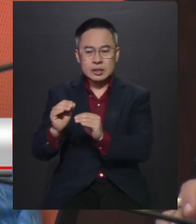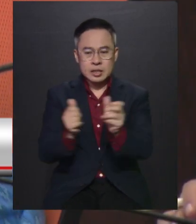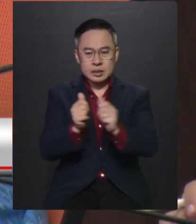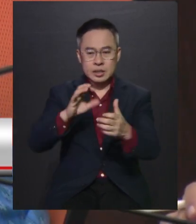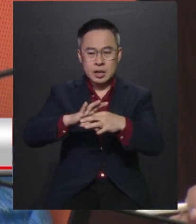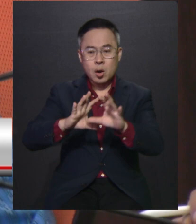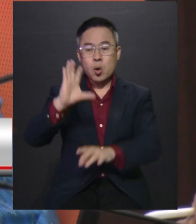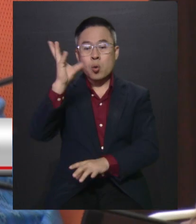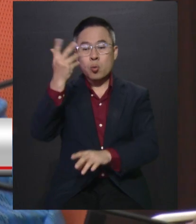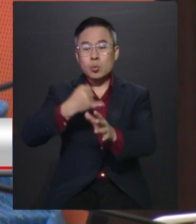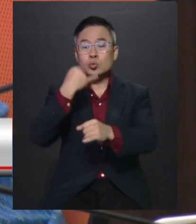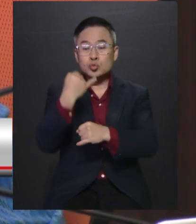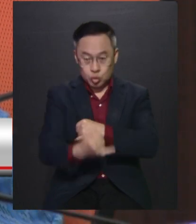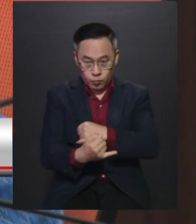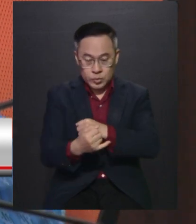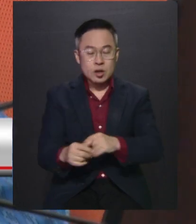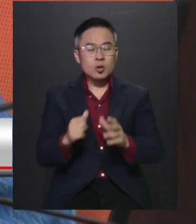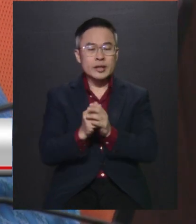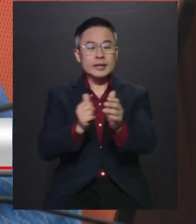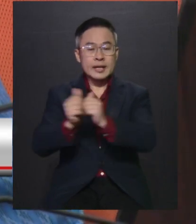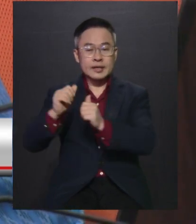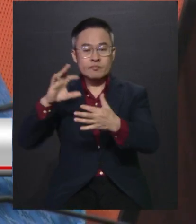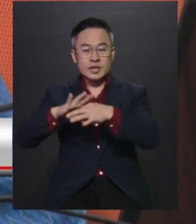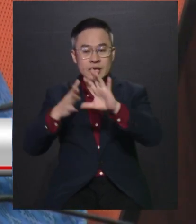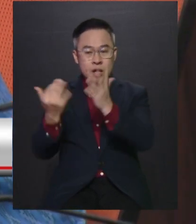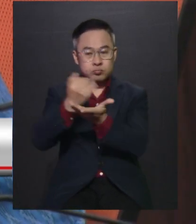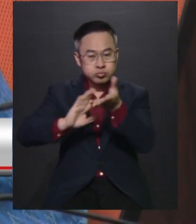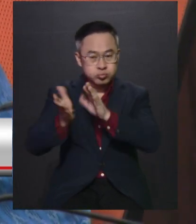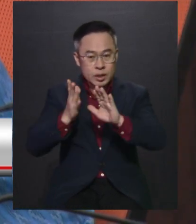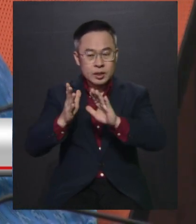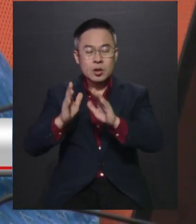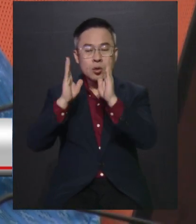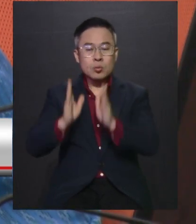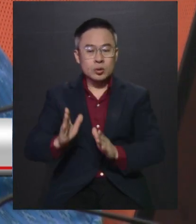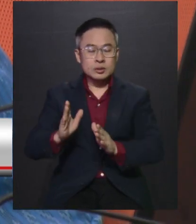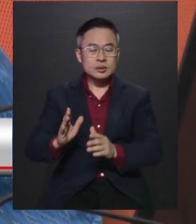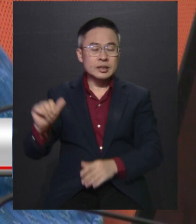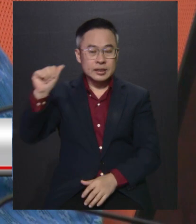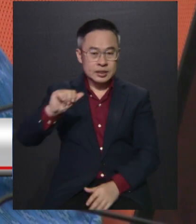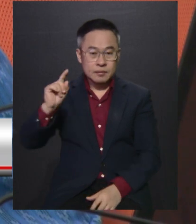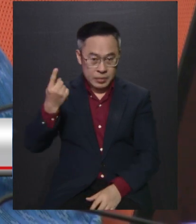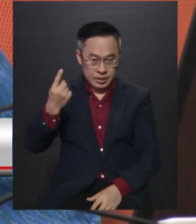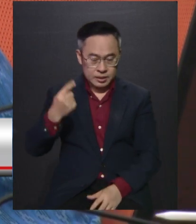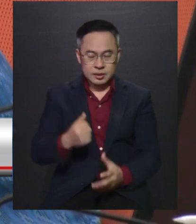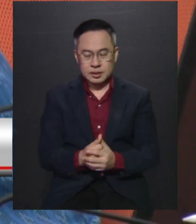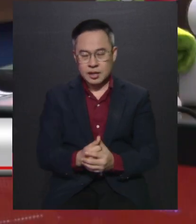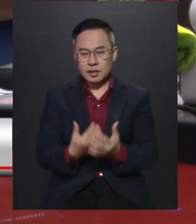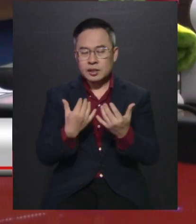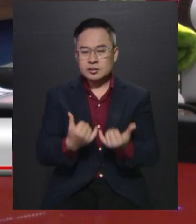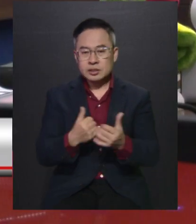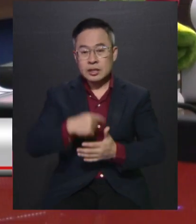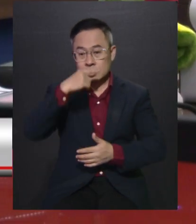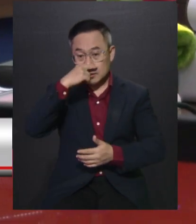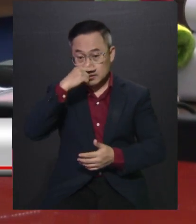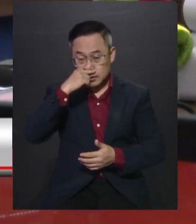มปิกนะครับซึ่งจากกรณีดังกล่าวครับทำให้การแข่งขันเอเชียนอินดอร์แอนด์มัลติอาร์ตเกมนะครับถูกกำหนดวันแข่งขันใหม่โดยให้ประเทศไทยเนี่ยรับ